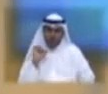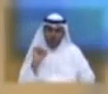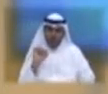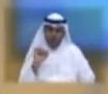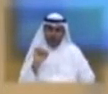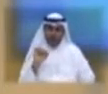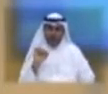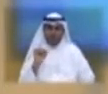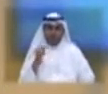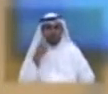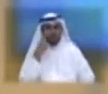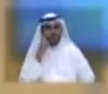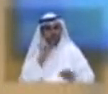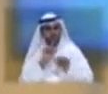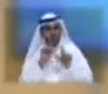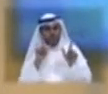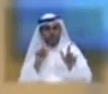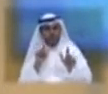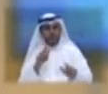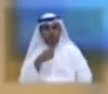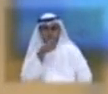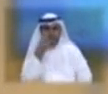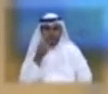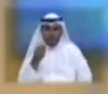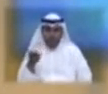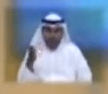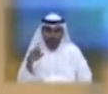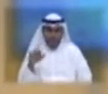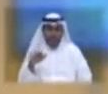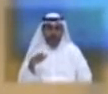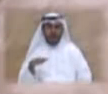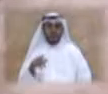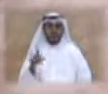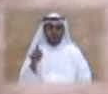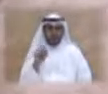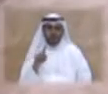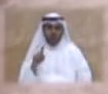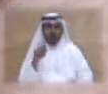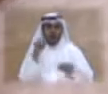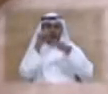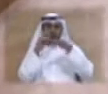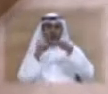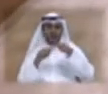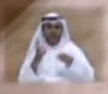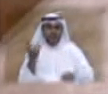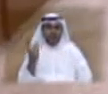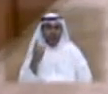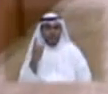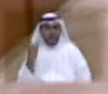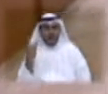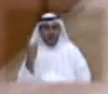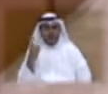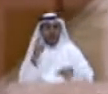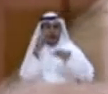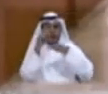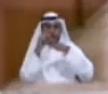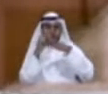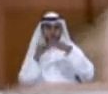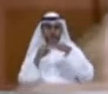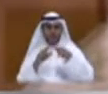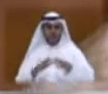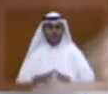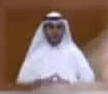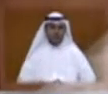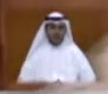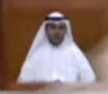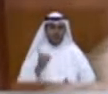الدولي مرئيات بخصوص الضريبة على أرباح الأعمال والبالغ نسبتها 10%، وأكد رئيس